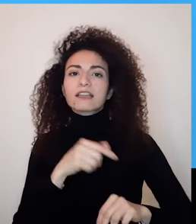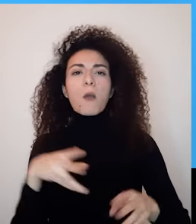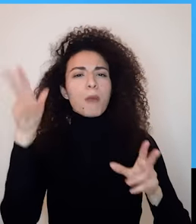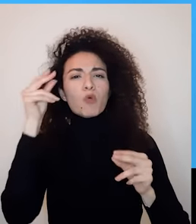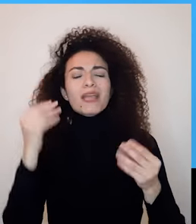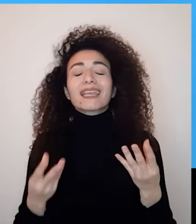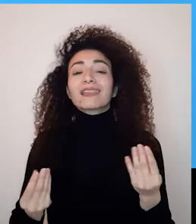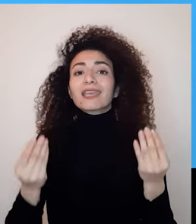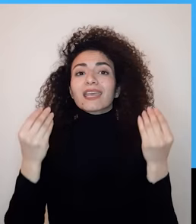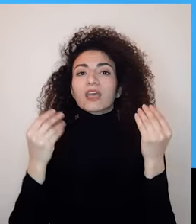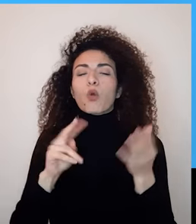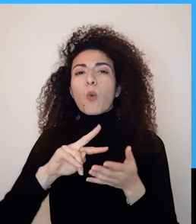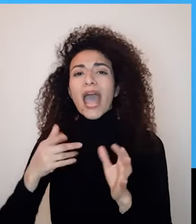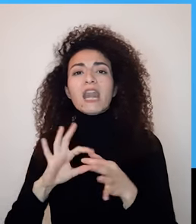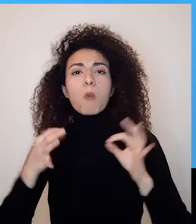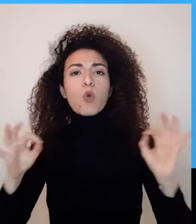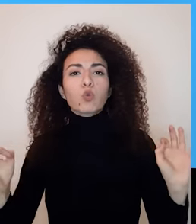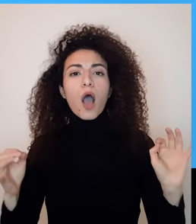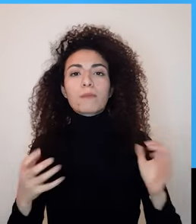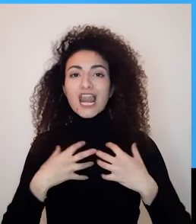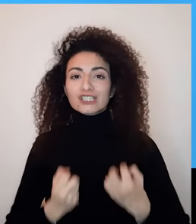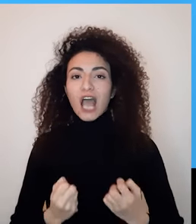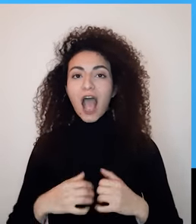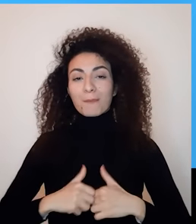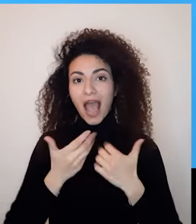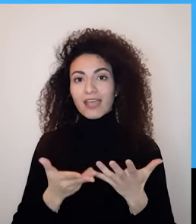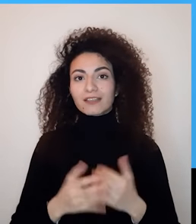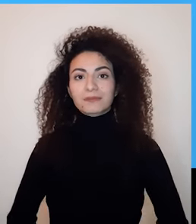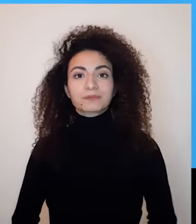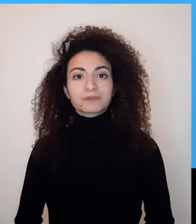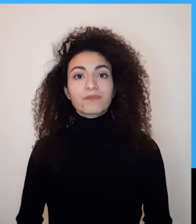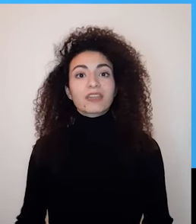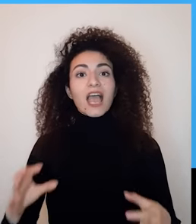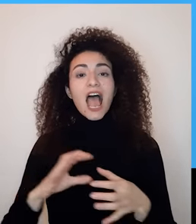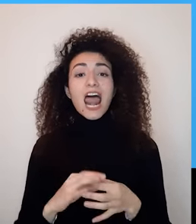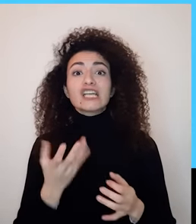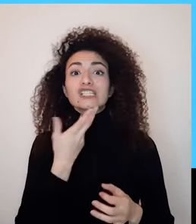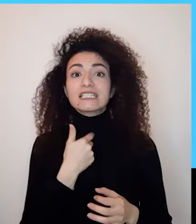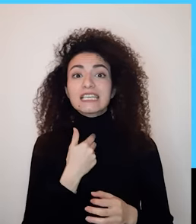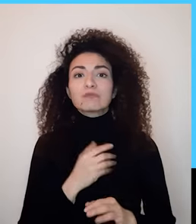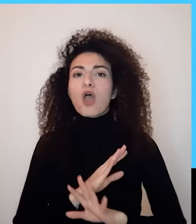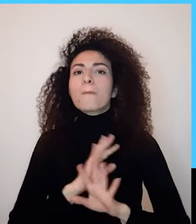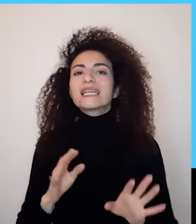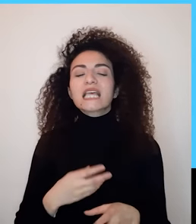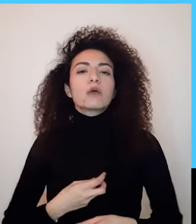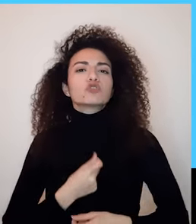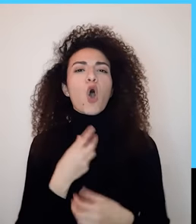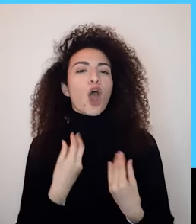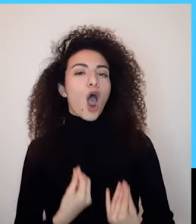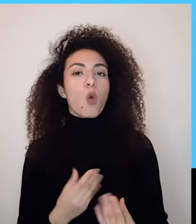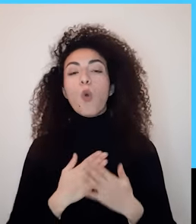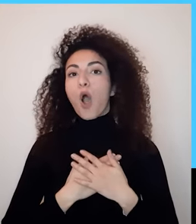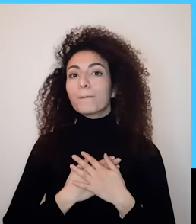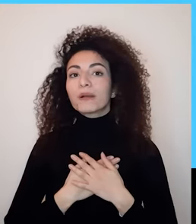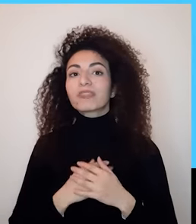ملحق الرابط يلي بيحتوي على معلومات هائلة وموضوعات أخرى بتطال البعد الصحي بحياتك. طبعاً العلاقة الجنسية غير مرتبطة